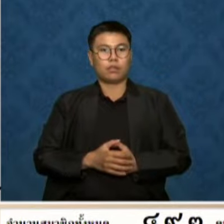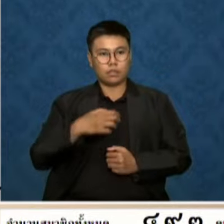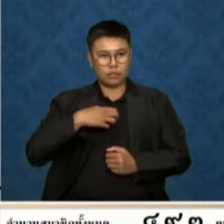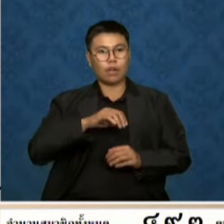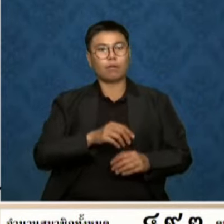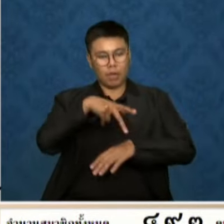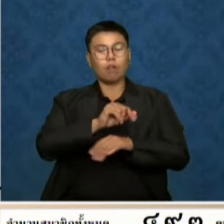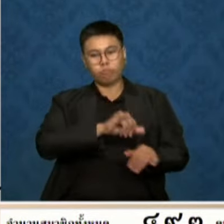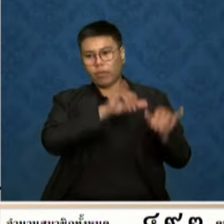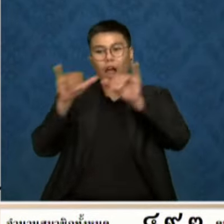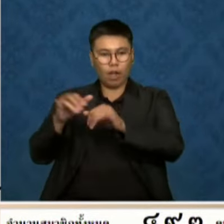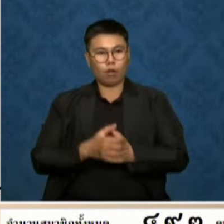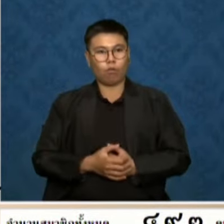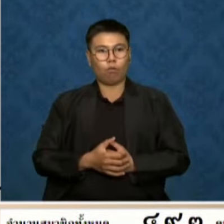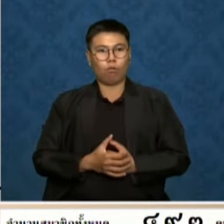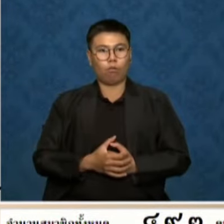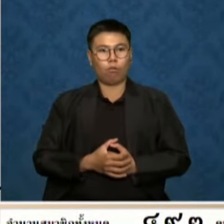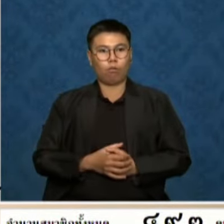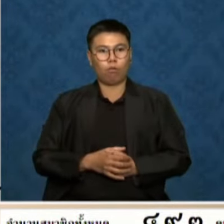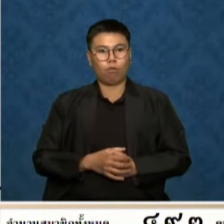ากเป็นก็ขึ้นมา